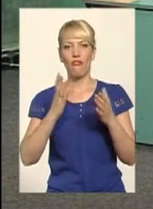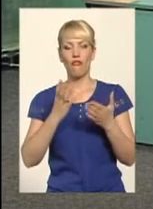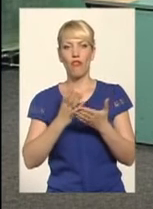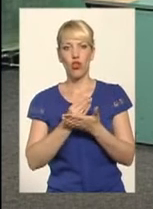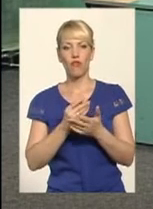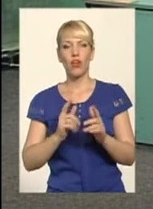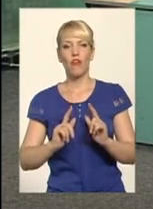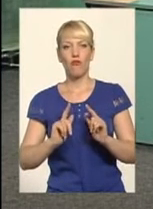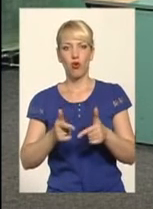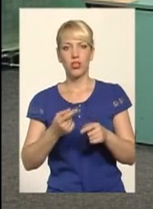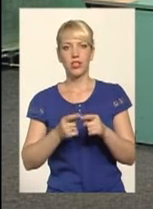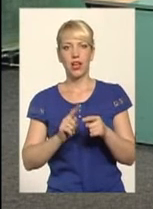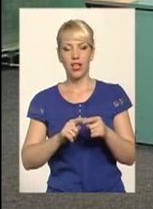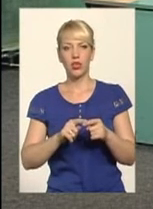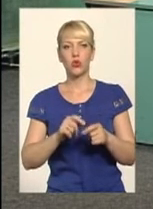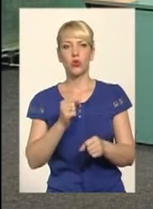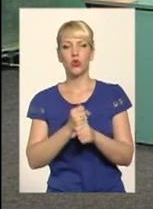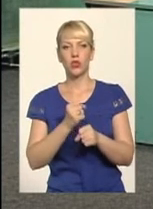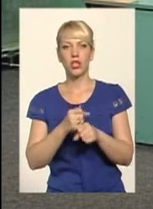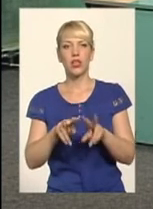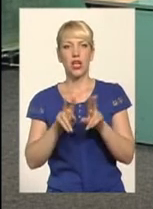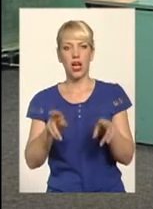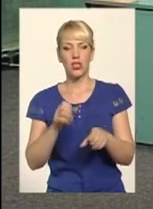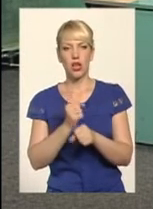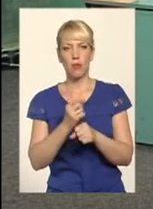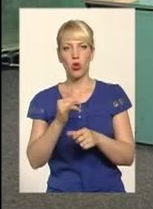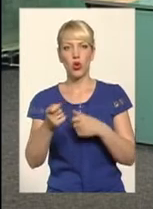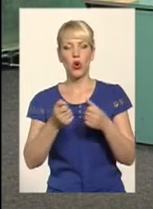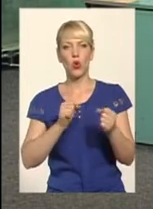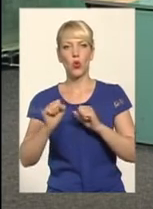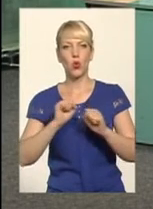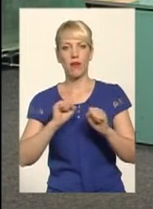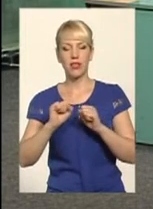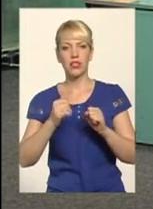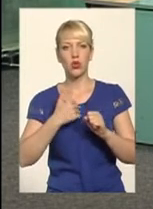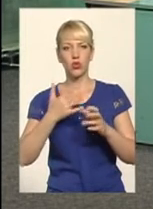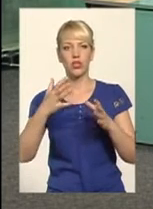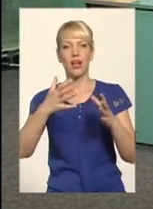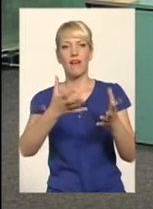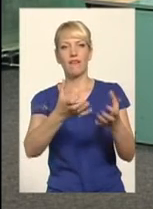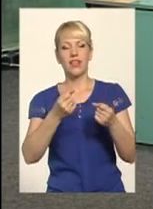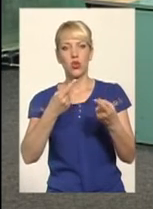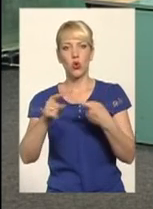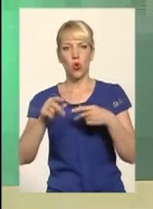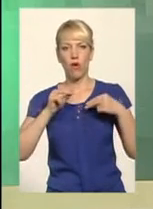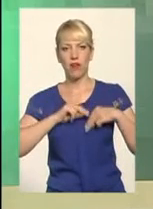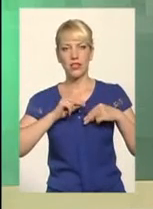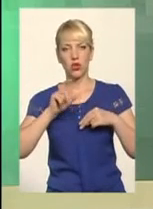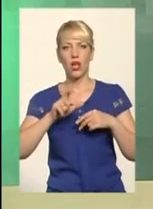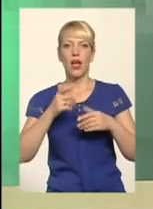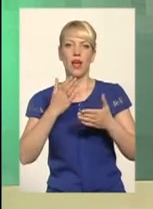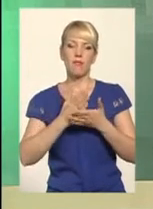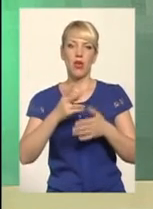эту должность, той же самой выполняемой работы. И руководитель хочет взять другого сотрудника. Вот у меня вопрос, имею ли я право в